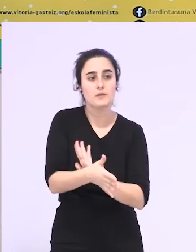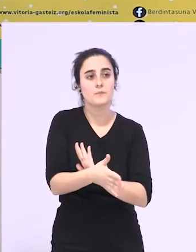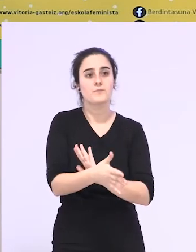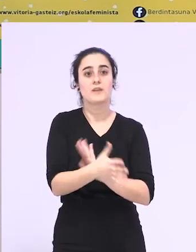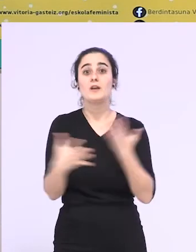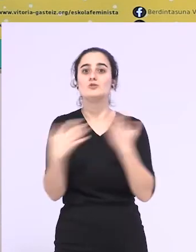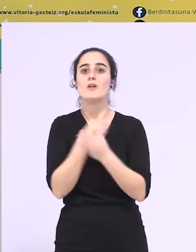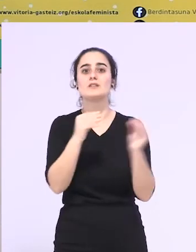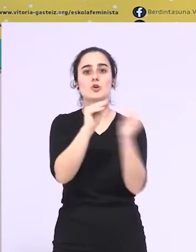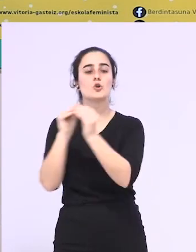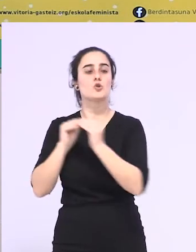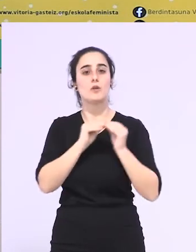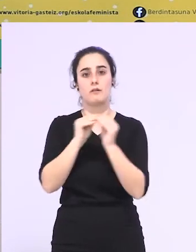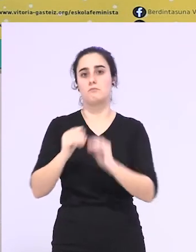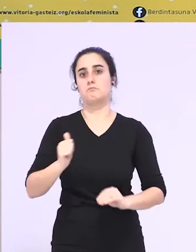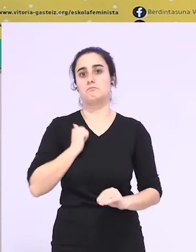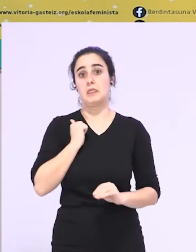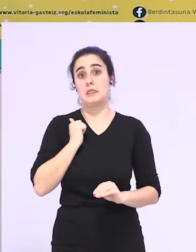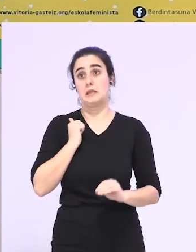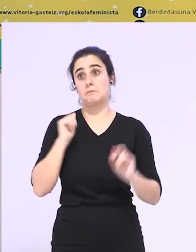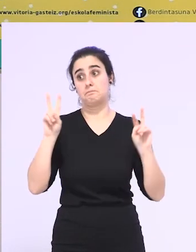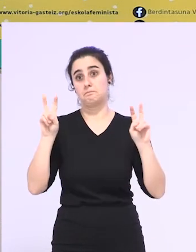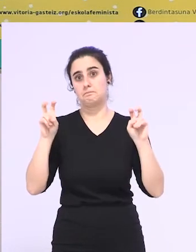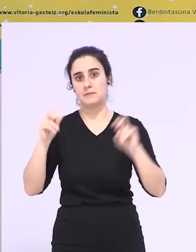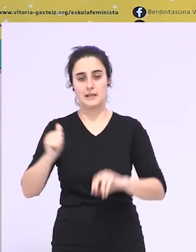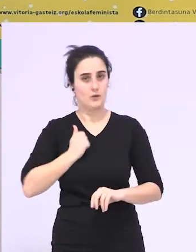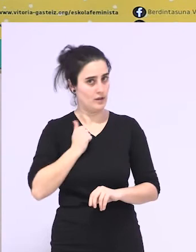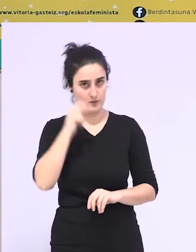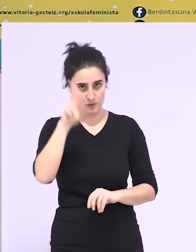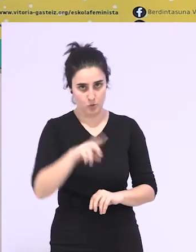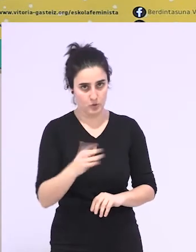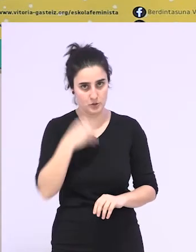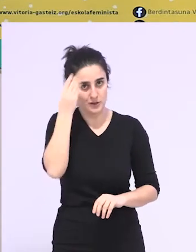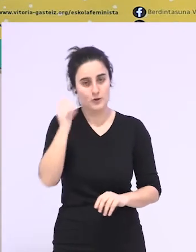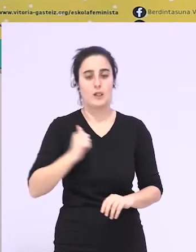dutenak kasualidadez, esango dugu, baina ez da kasualidadea ere, ez dut uste bintzat.